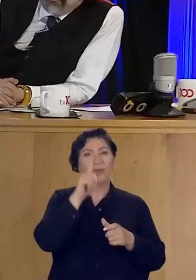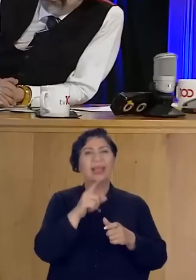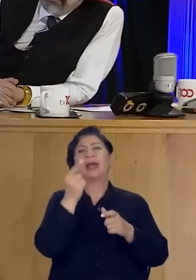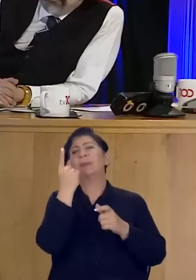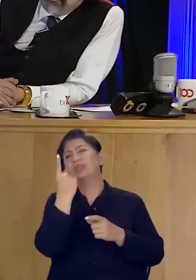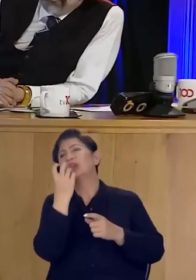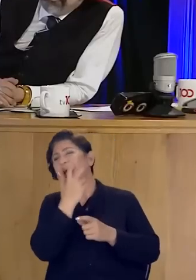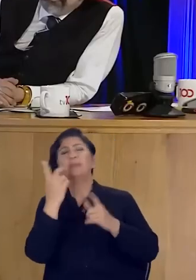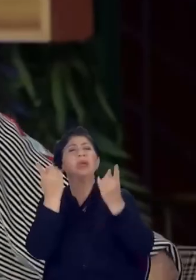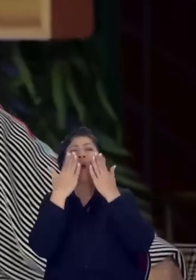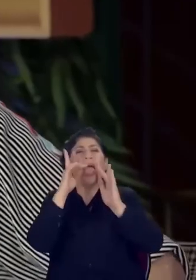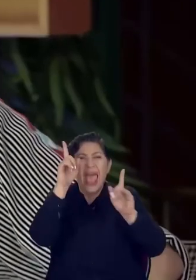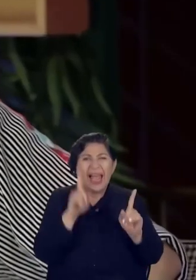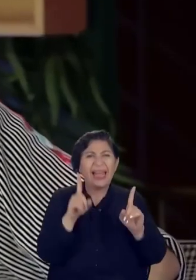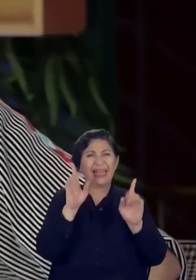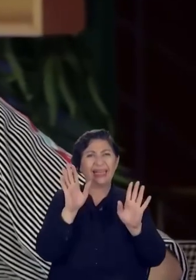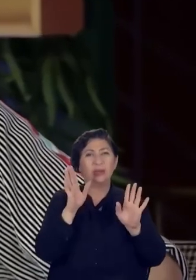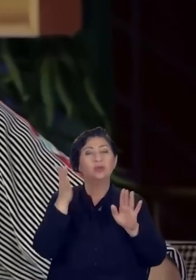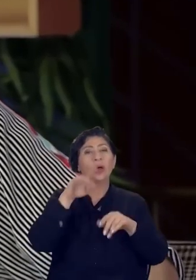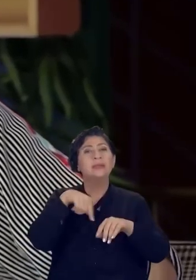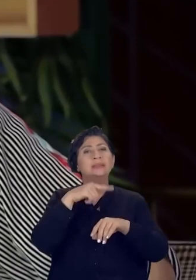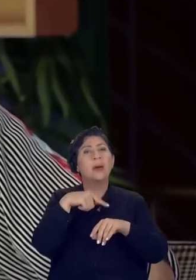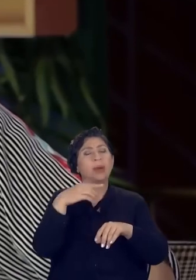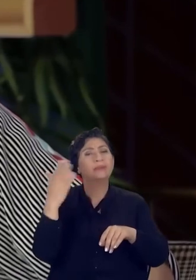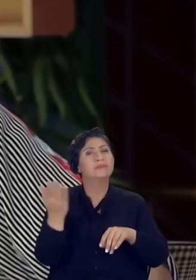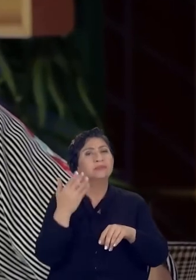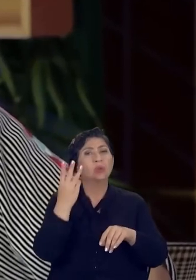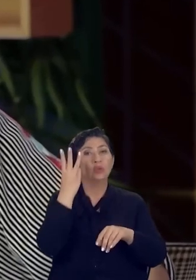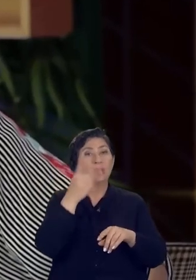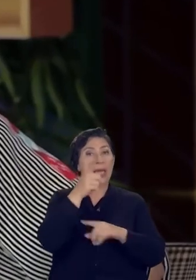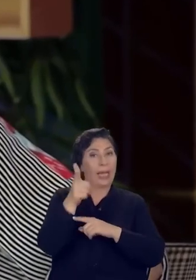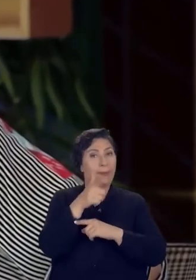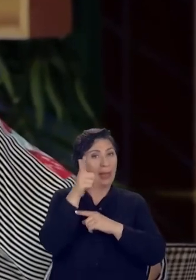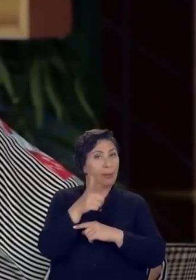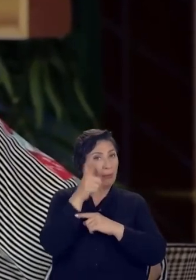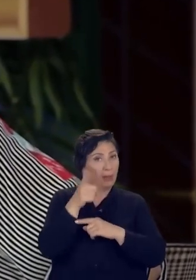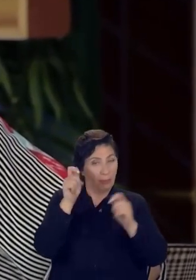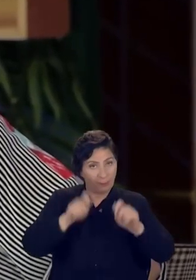single vesaire bir şey yok. Sonra zaman geçti. Biz 3 tane klip çektik.